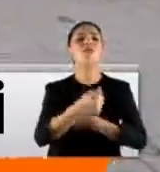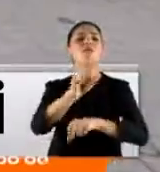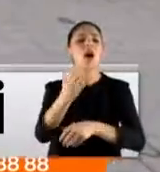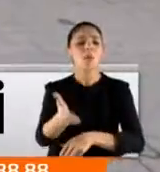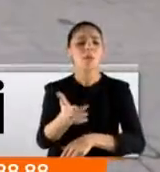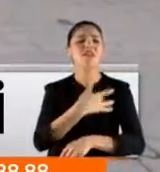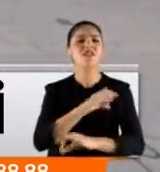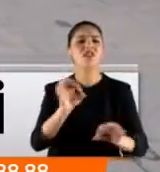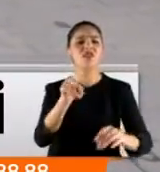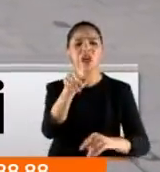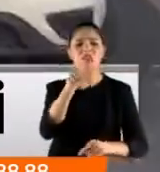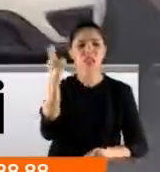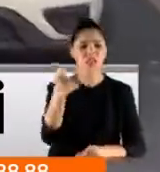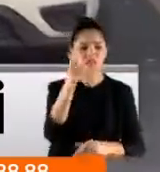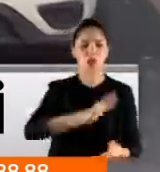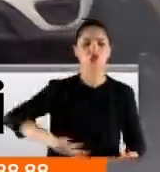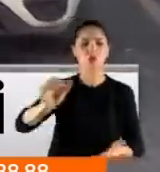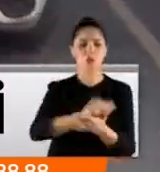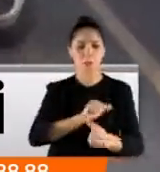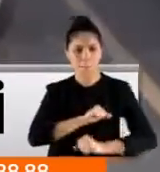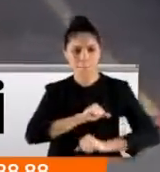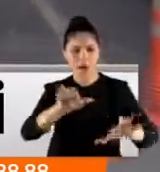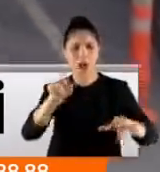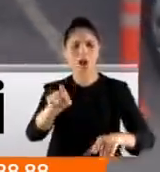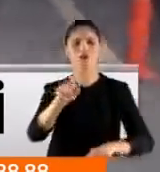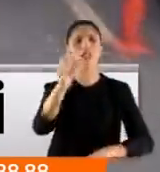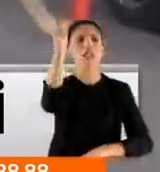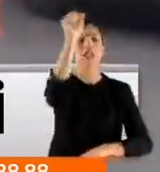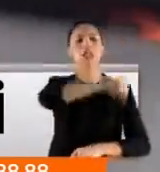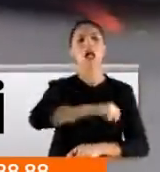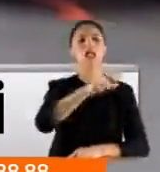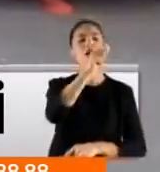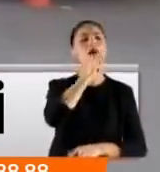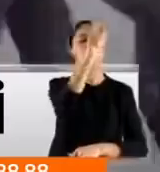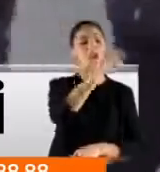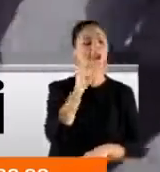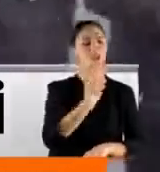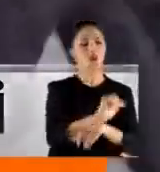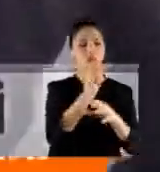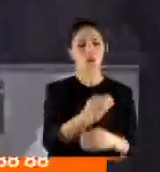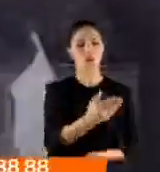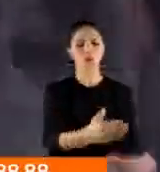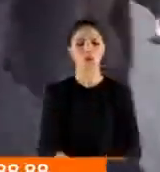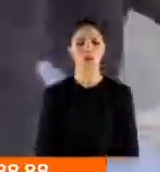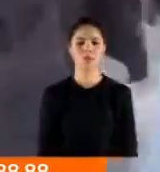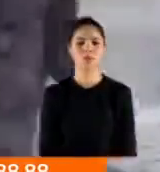uzatmadı. Vicdansızlığın görüntüsü sosyal medyada paylaşılınca saldırgan esnaf gözaltına alındı. Pişman